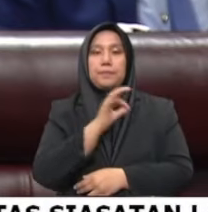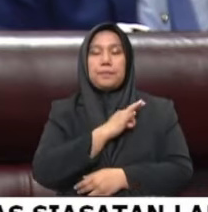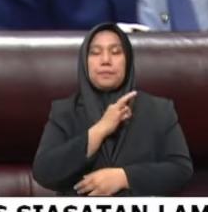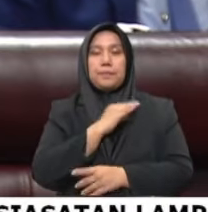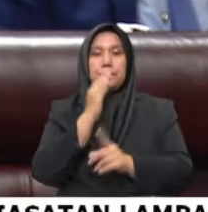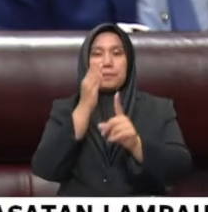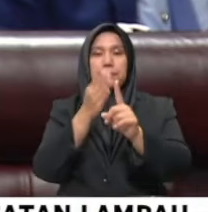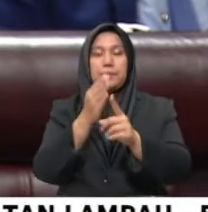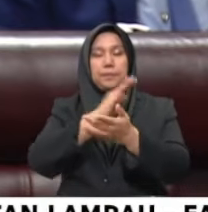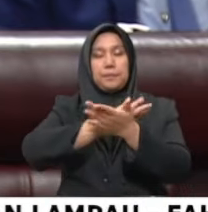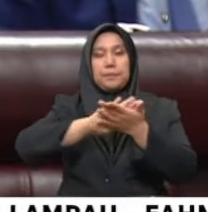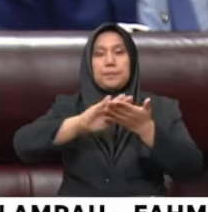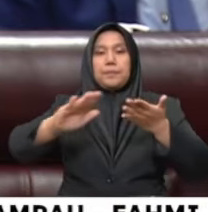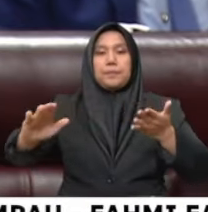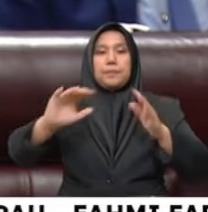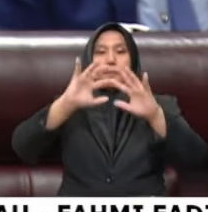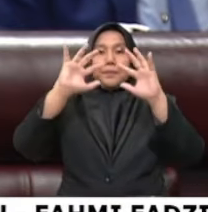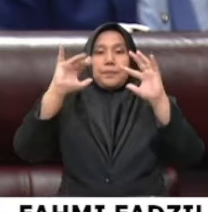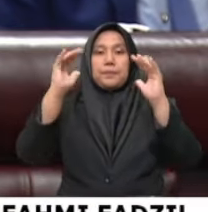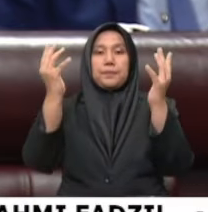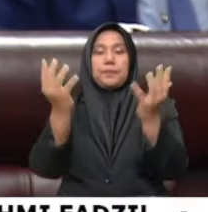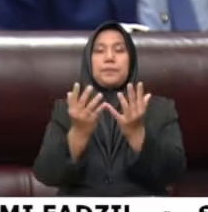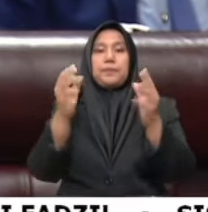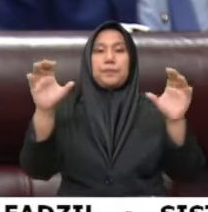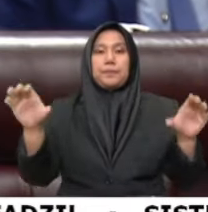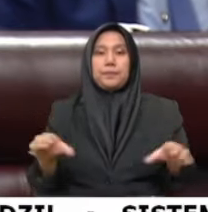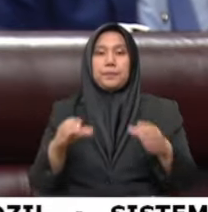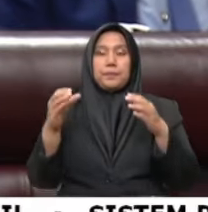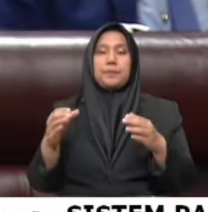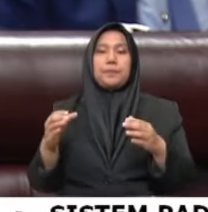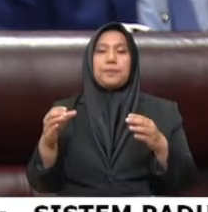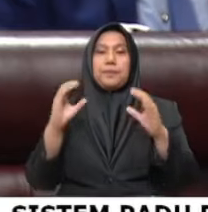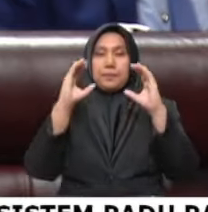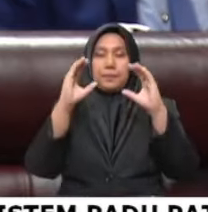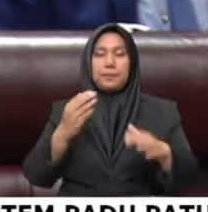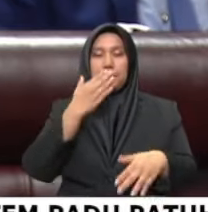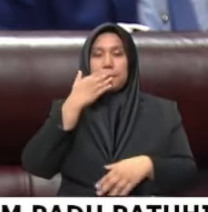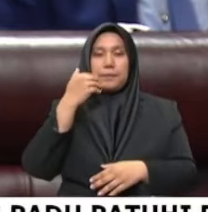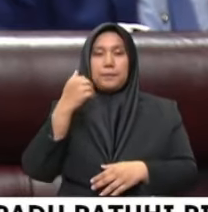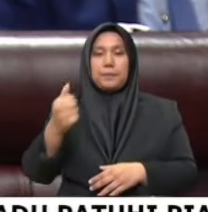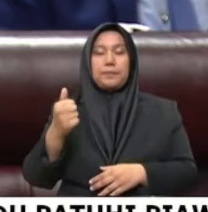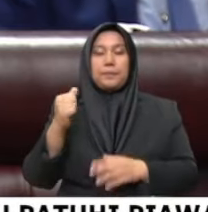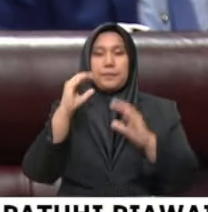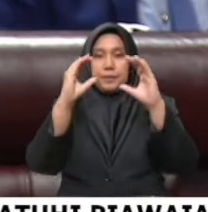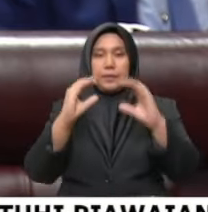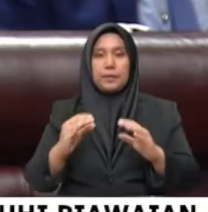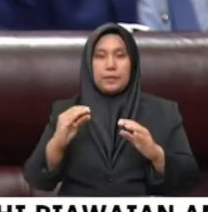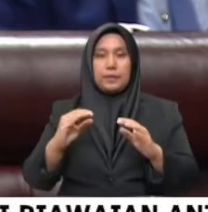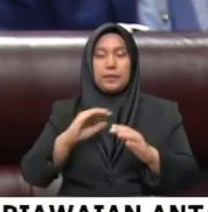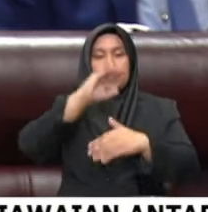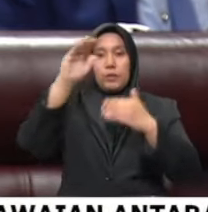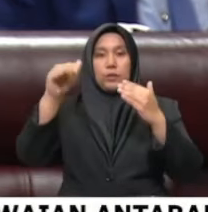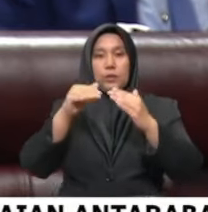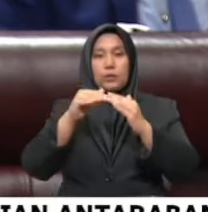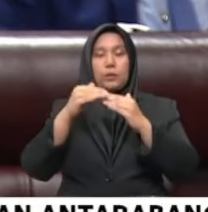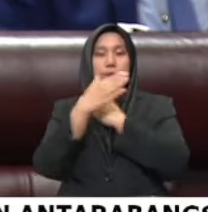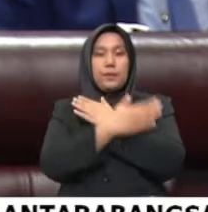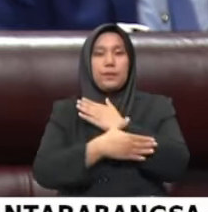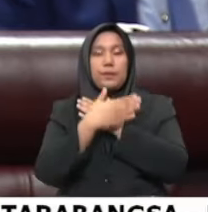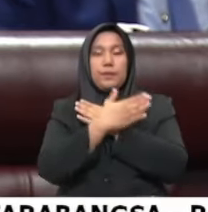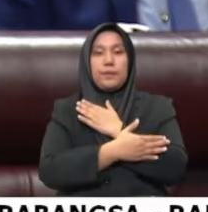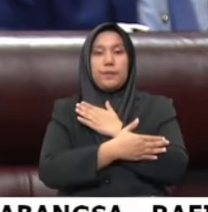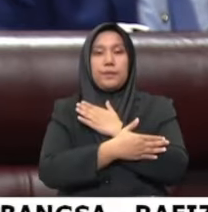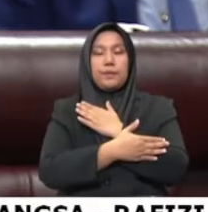ke arah kelestarian alam sekitar dilaksanakan secara berkesan melalui pendekatan seluruh negara ataupun whole of nation